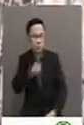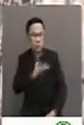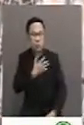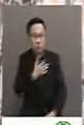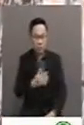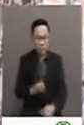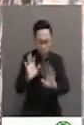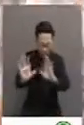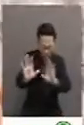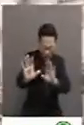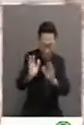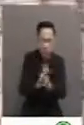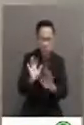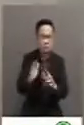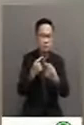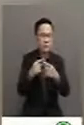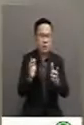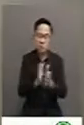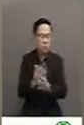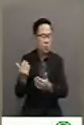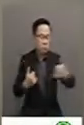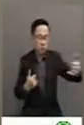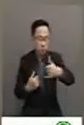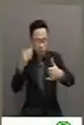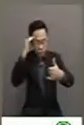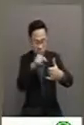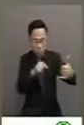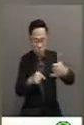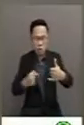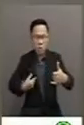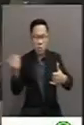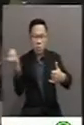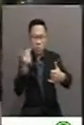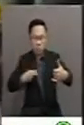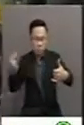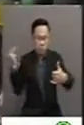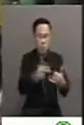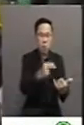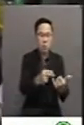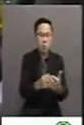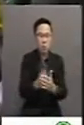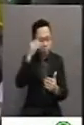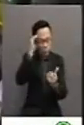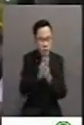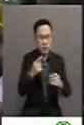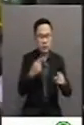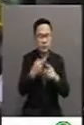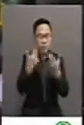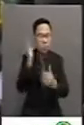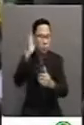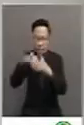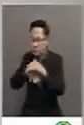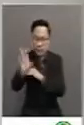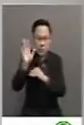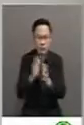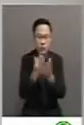รีบร้องห้ามเอาไว้แต่ปรากฏว่าไม่ทันนะคะลูกชายนี่ใช้ปืนยิงดาบตำรวจภูวนัยได้รับบาดเจ็บก่อนที่จะวิ่งหนีไปสุ